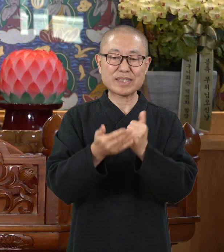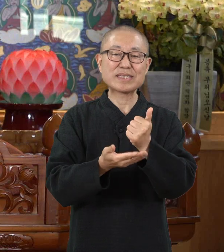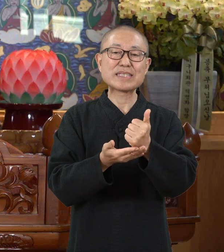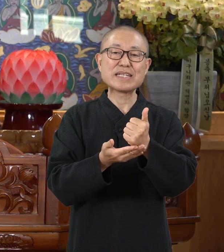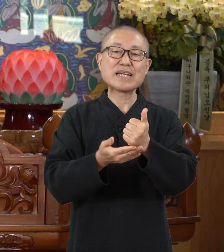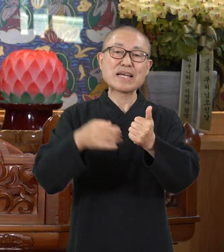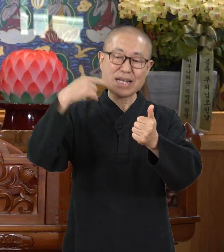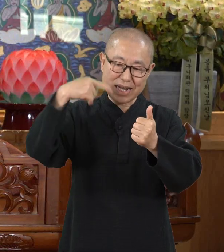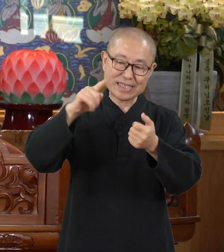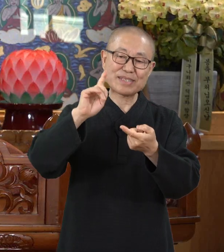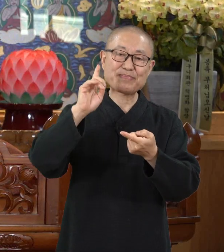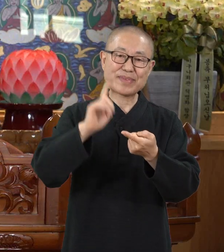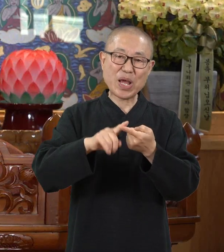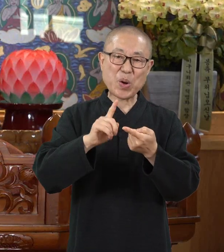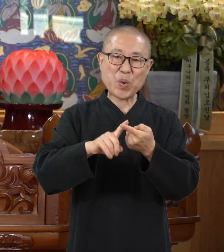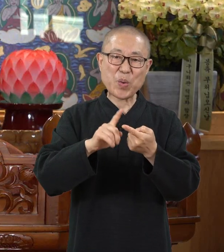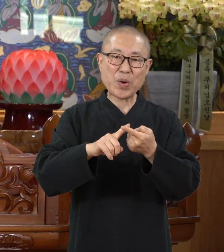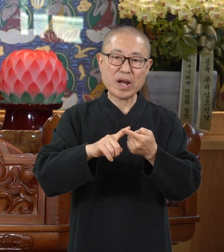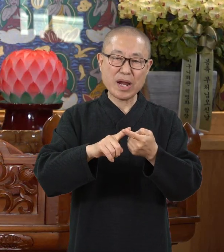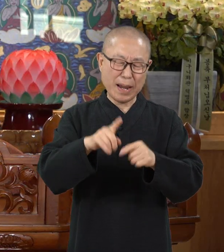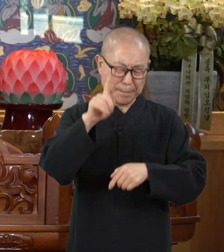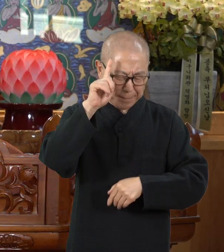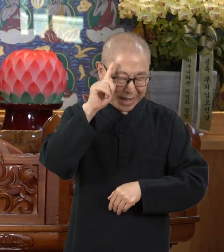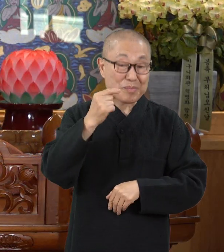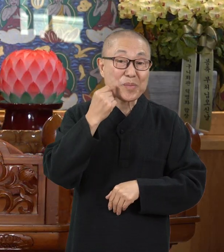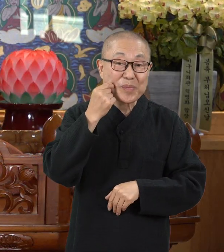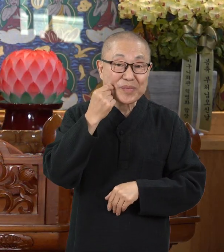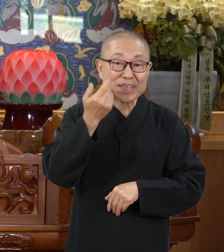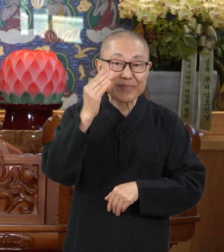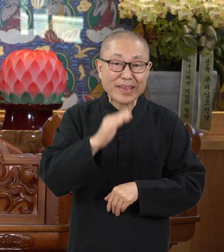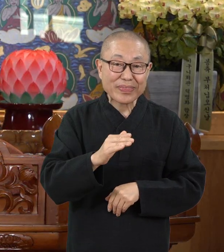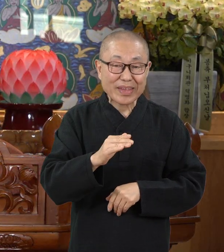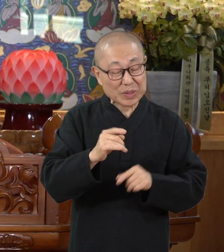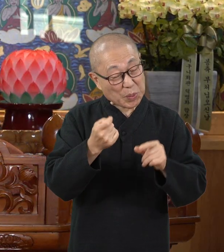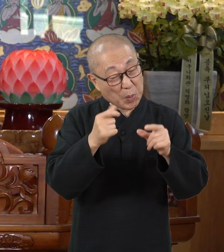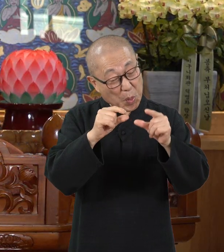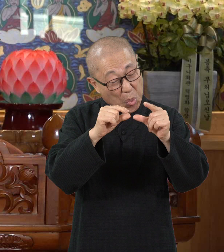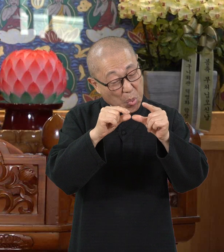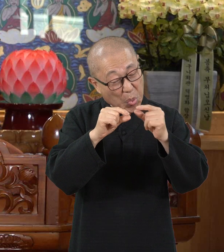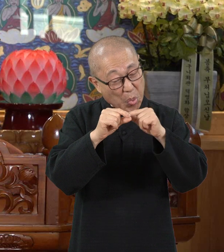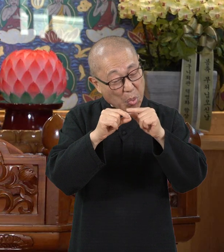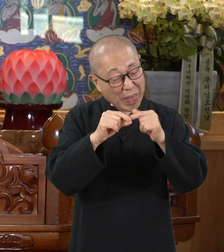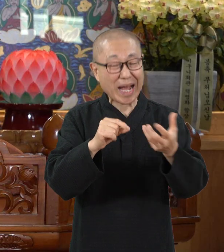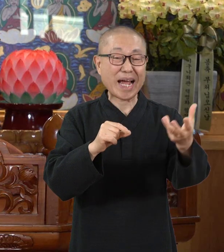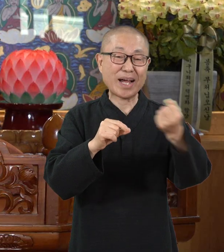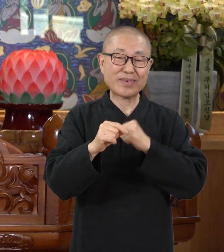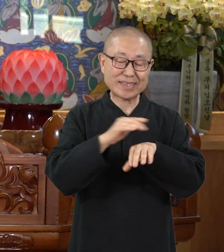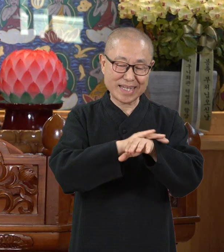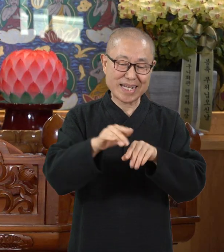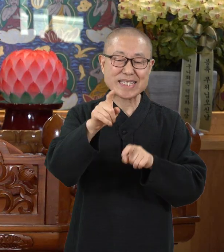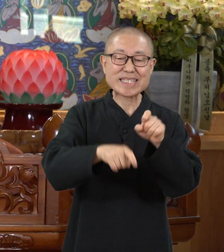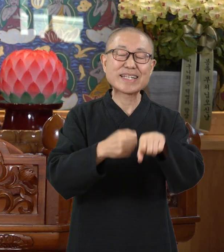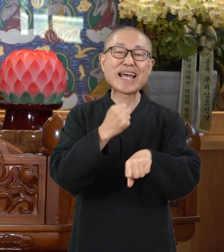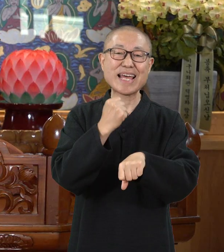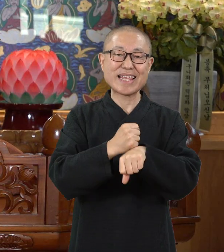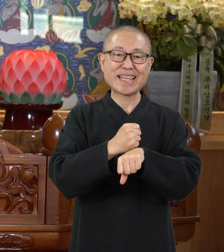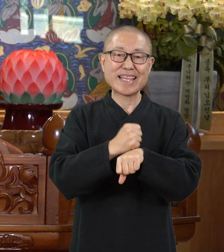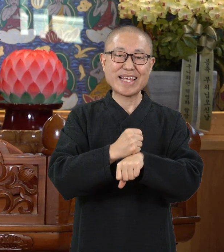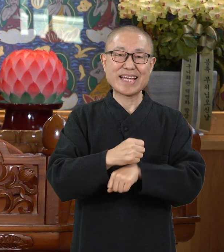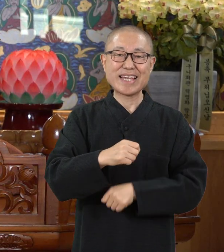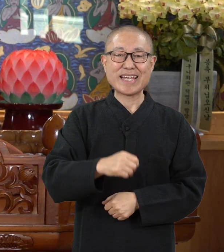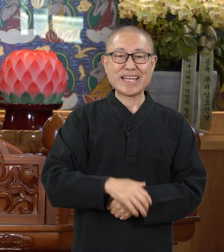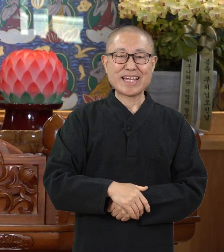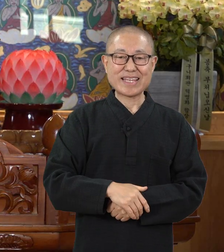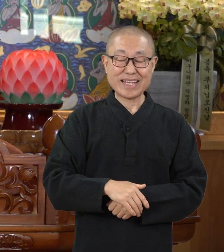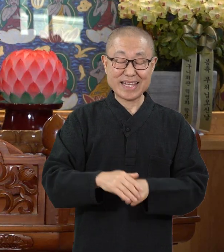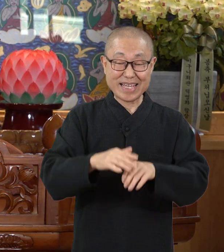말씀 배운 대로 전부는 아니더라도 몇 조각이라도 잘 실천해서